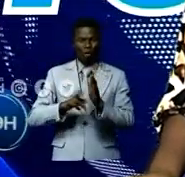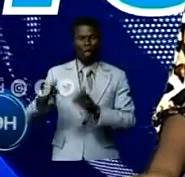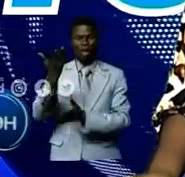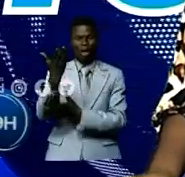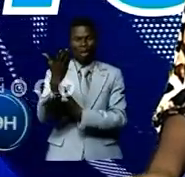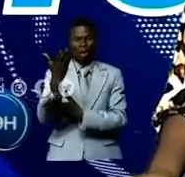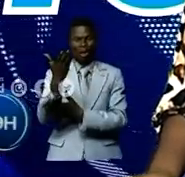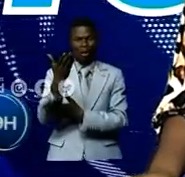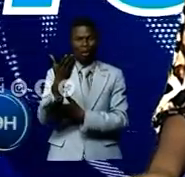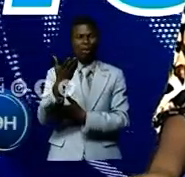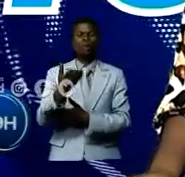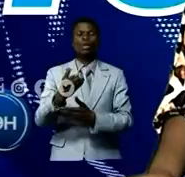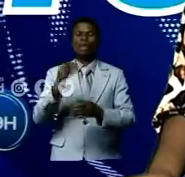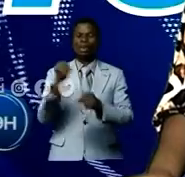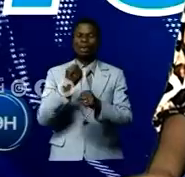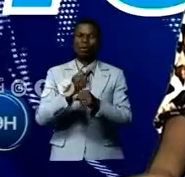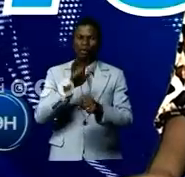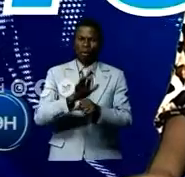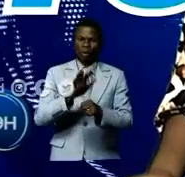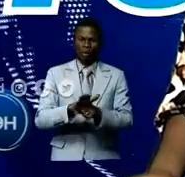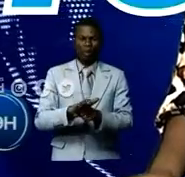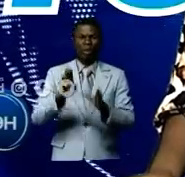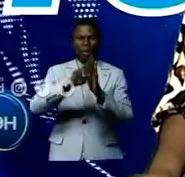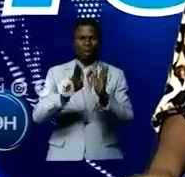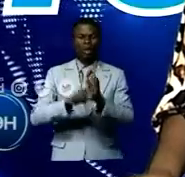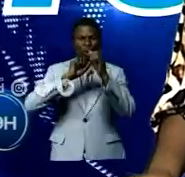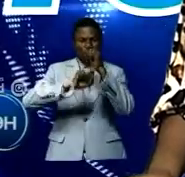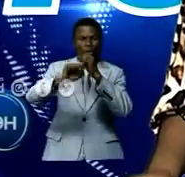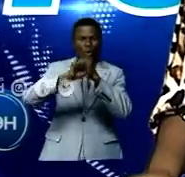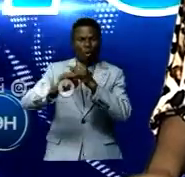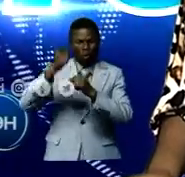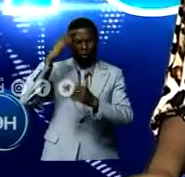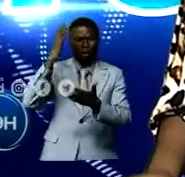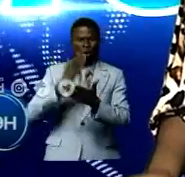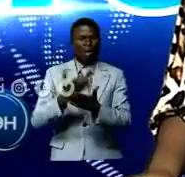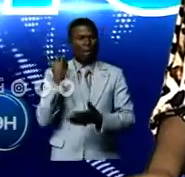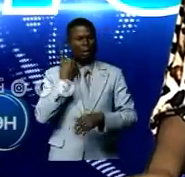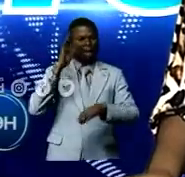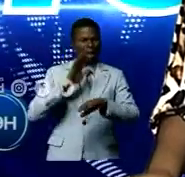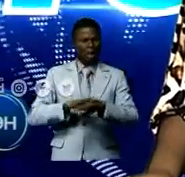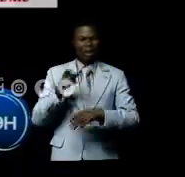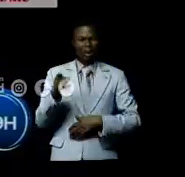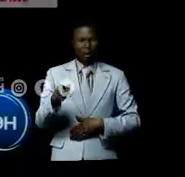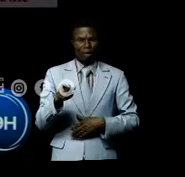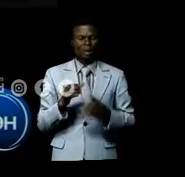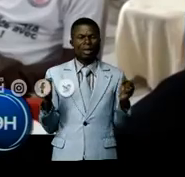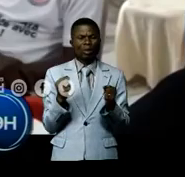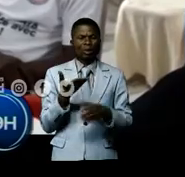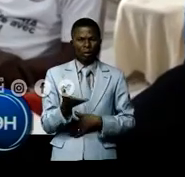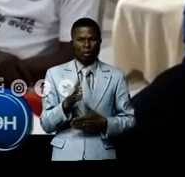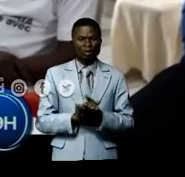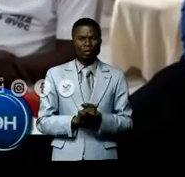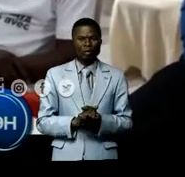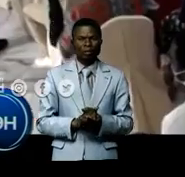les chevaliers de la plume à jouer pleinement leur rôle de sensibilisation pour la lutte contre le paludisme. VIP des